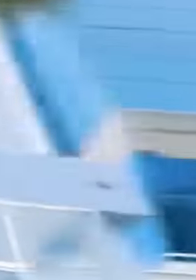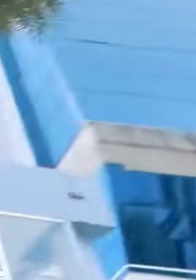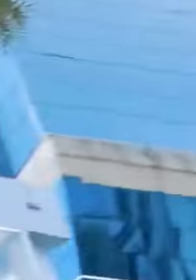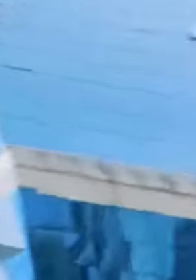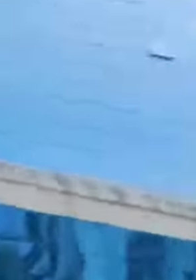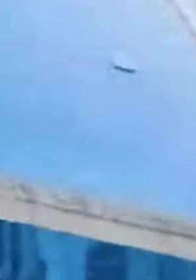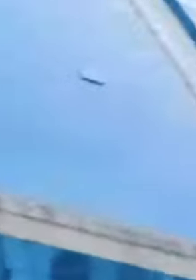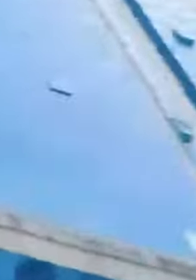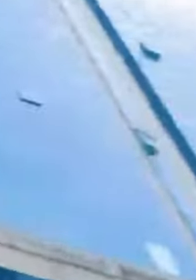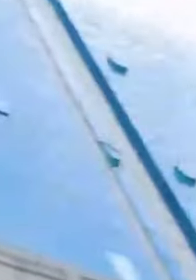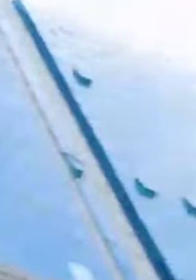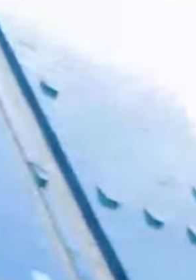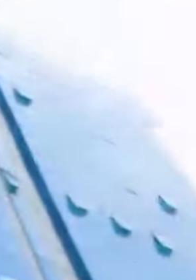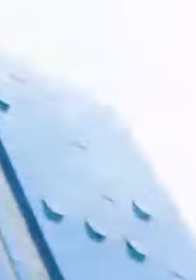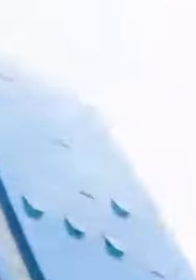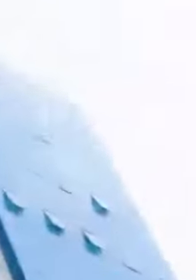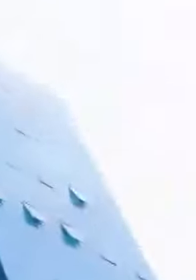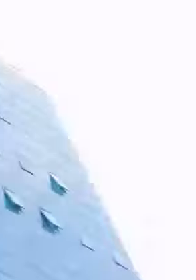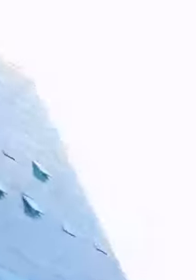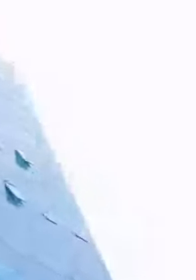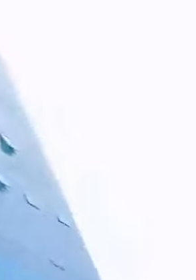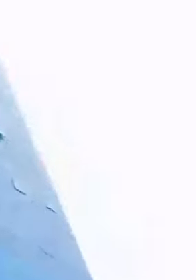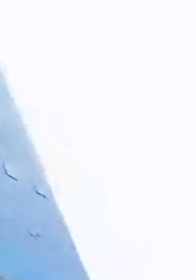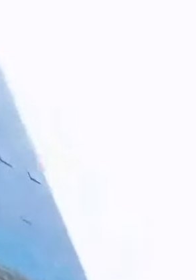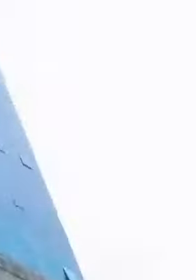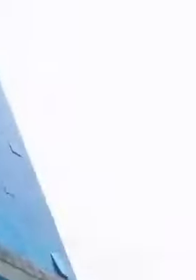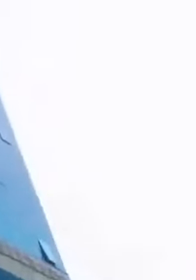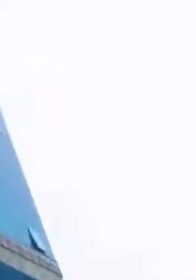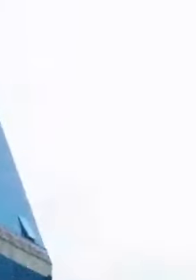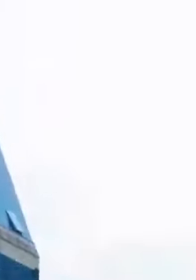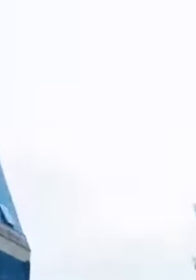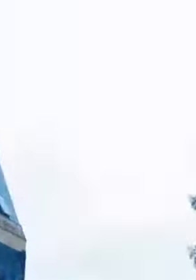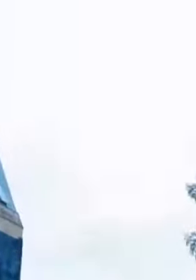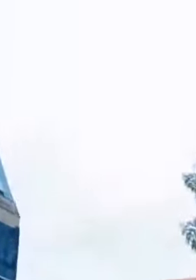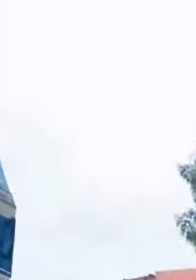01-30-46-12-95-00 بداشر بانك أكسيون مهبر بامبيز كرنجاف